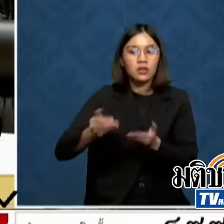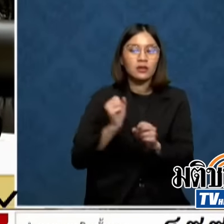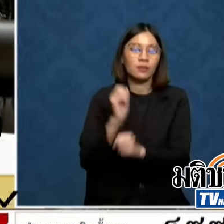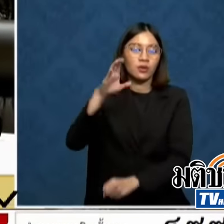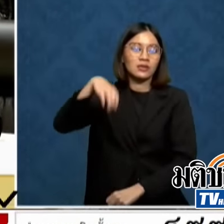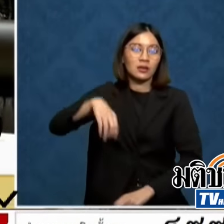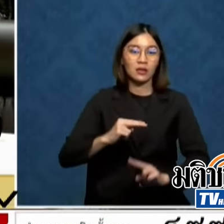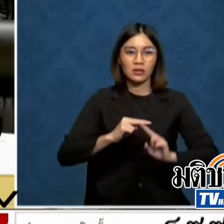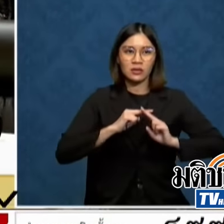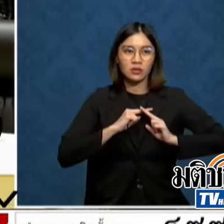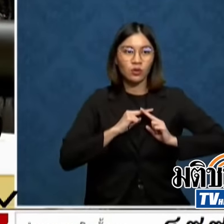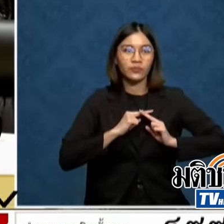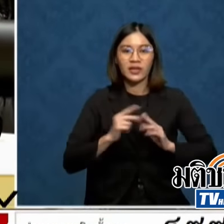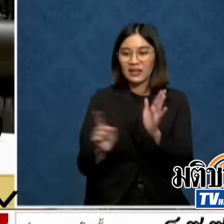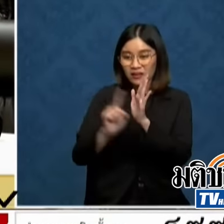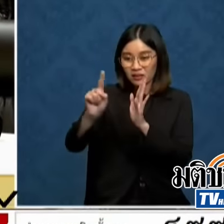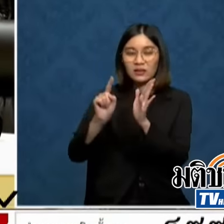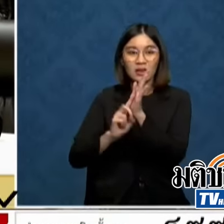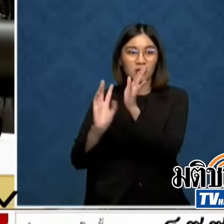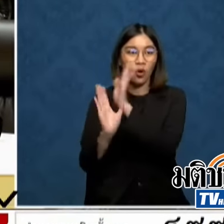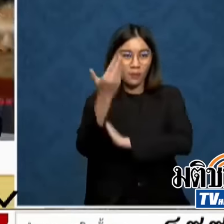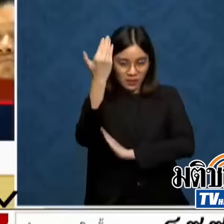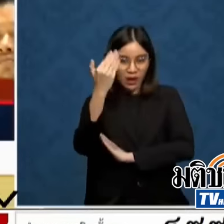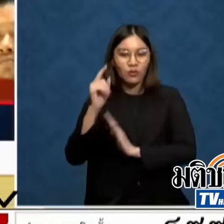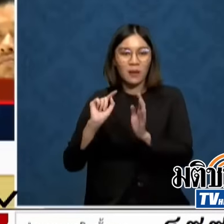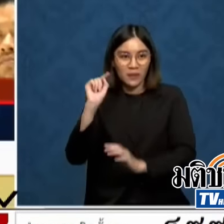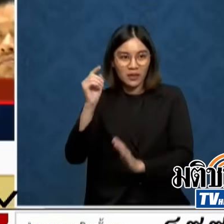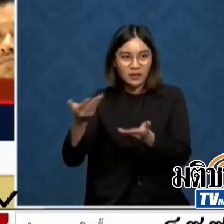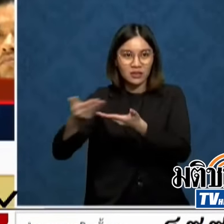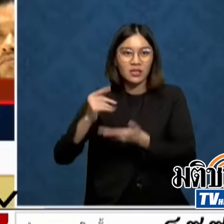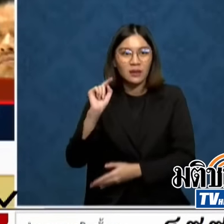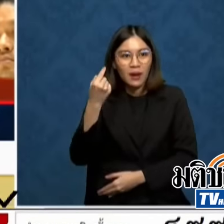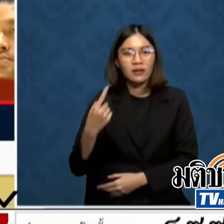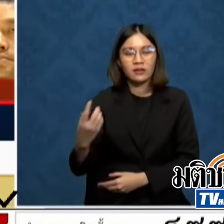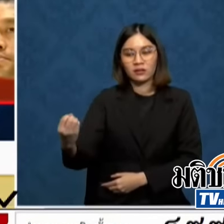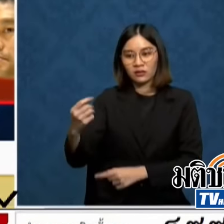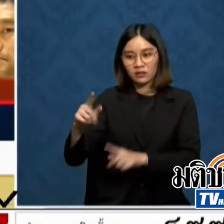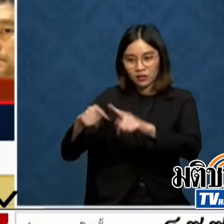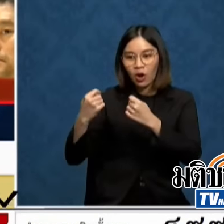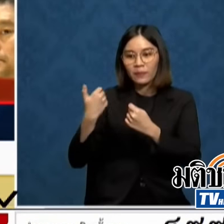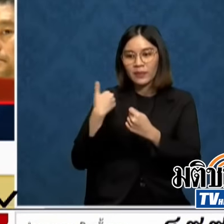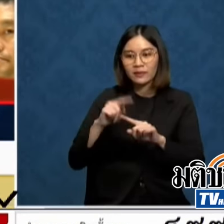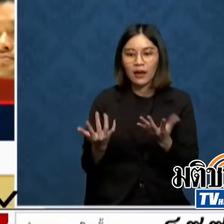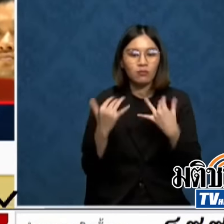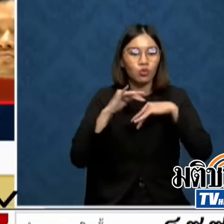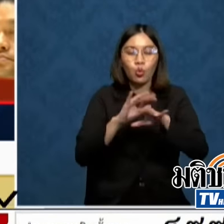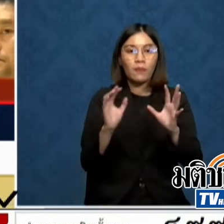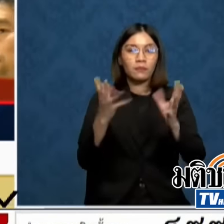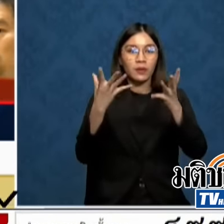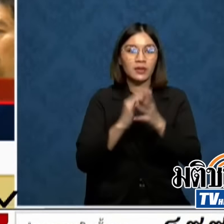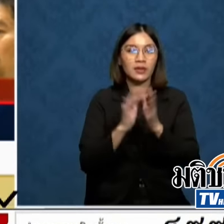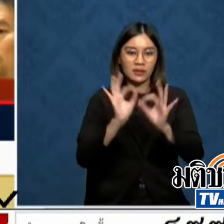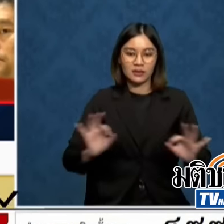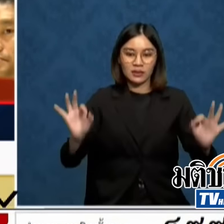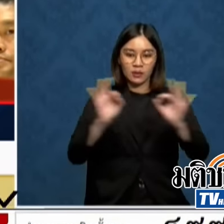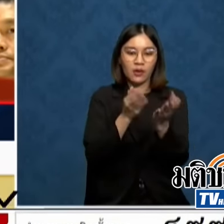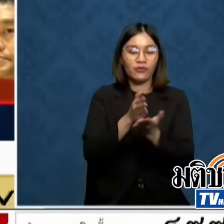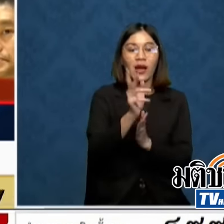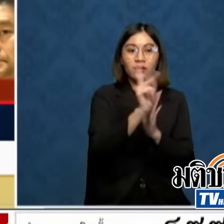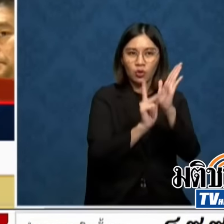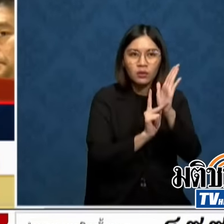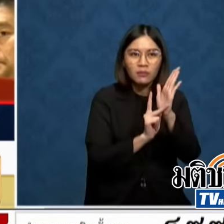ชนเชิญไปแล้ว2ครั้งเมื่อเช้านี้เชิญอีกครั้งก็มีการตอบคำถามมาแต่ไม่ได้เข้าร่วมแน่นอนท่านประธานฝ่ายนิติ